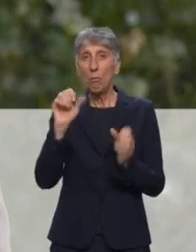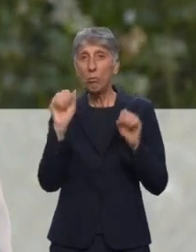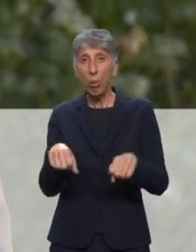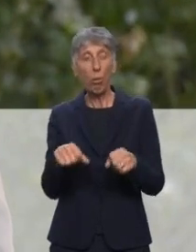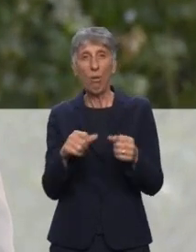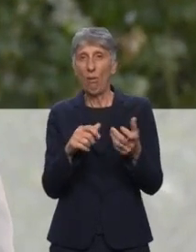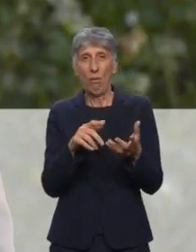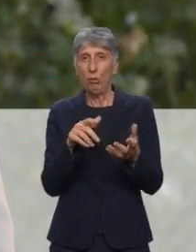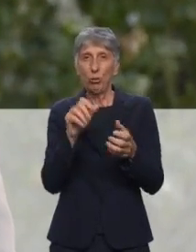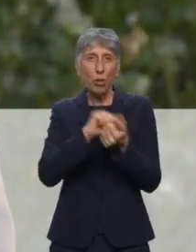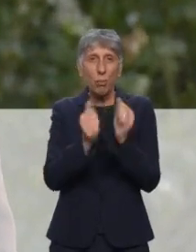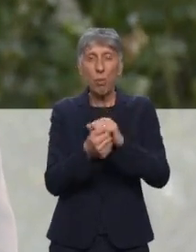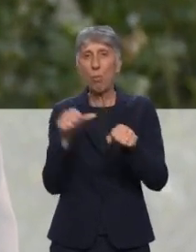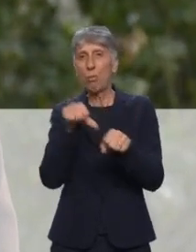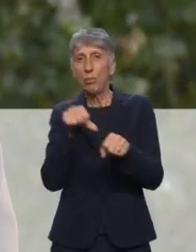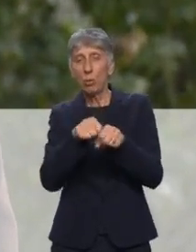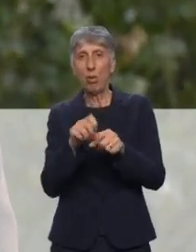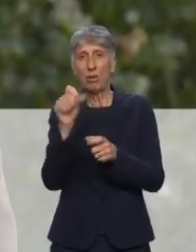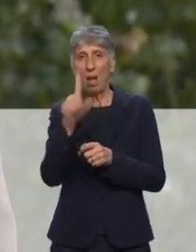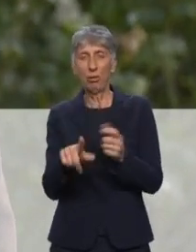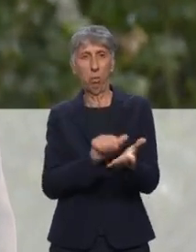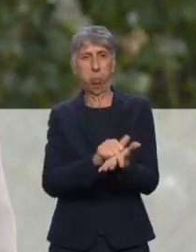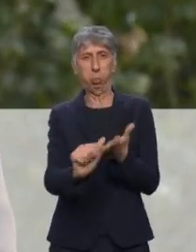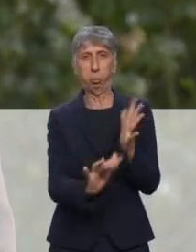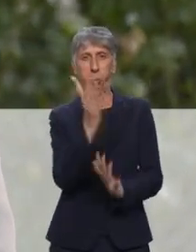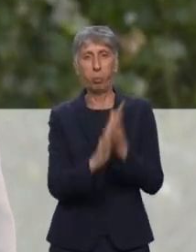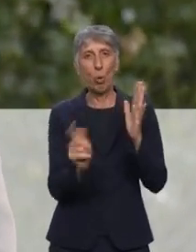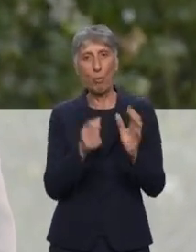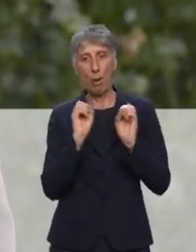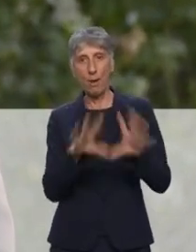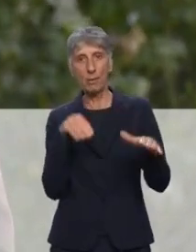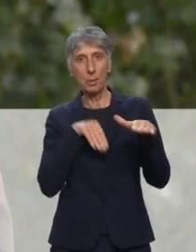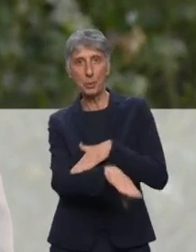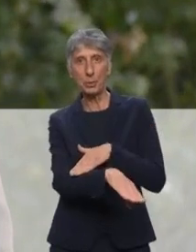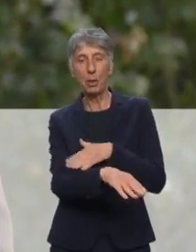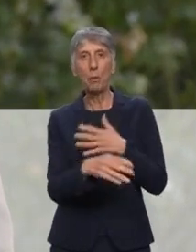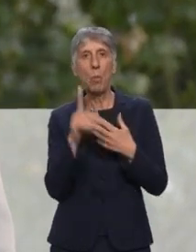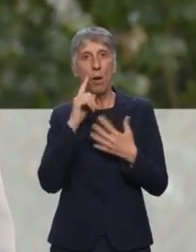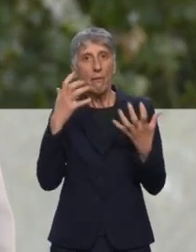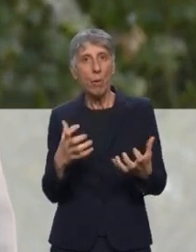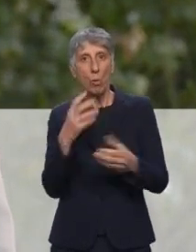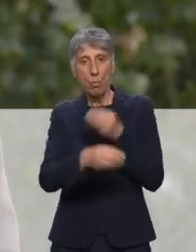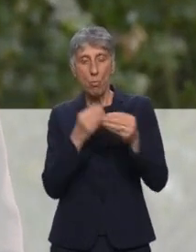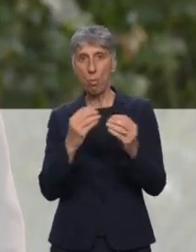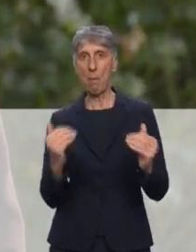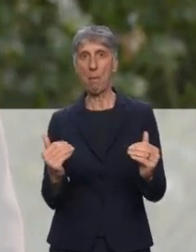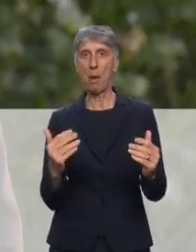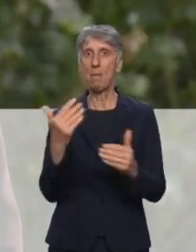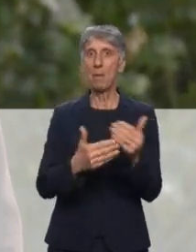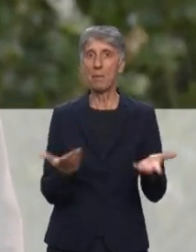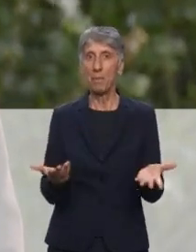sont prêtes à cramer la moindre parcelle de charbon, de gaz et de pétrole, qui devrait rester sous terre si on ne veut pas que la planète devienne un